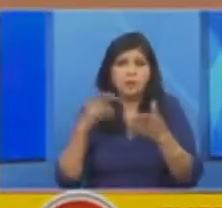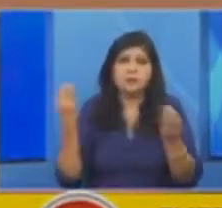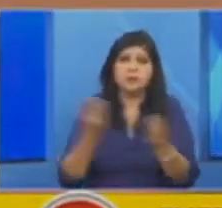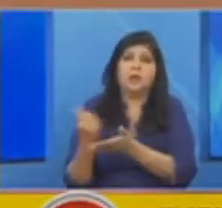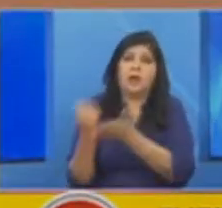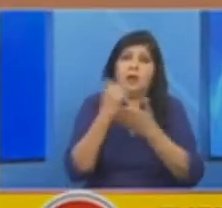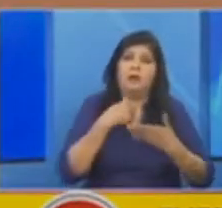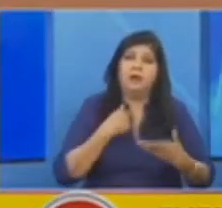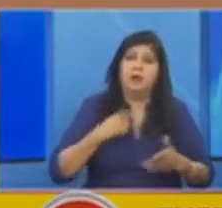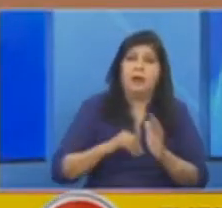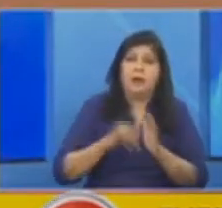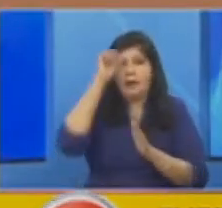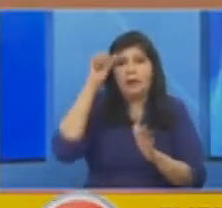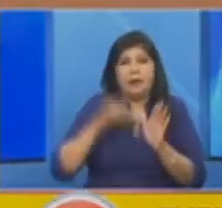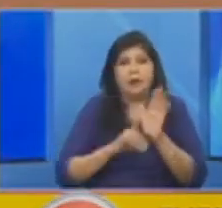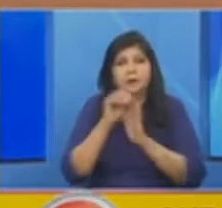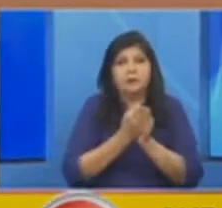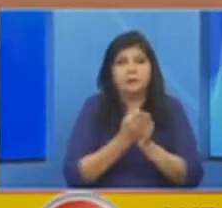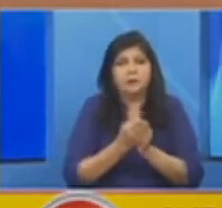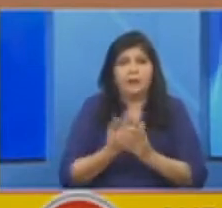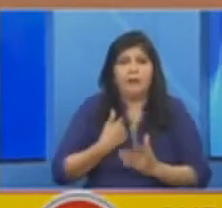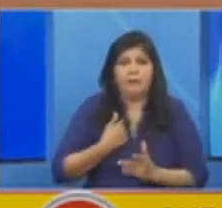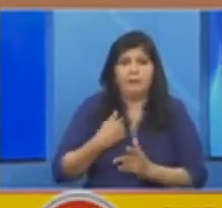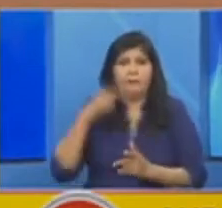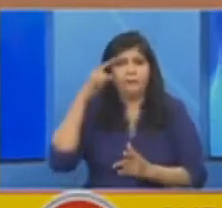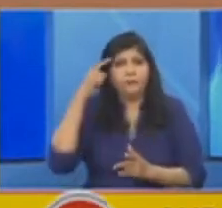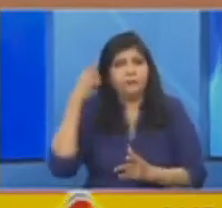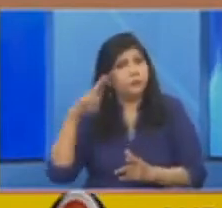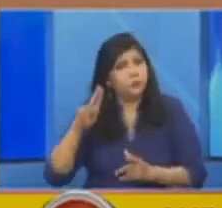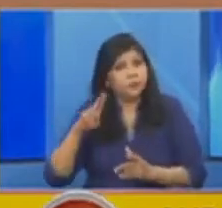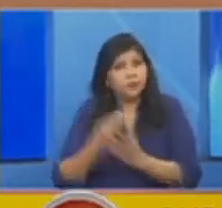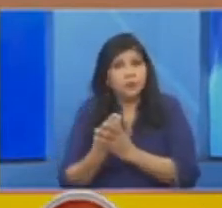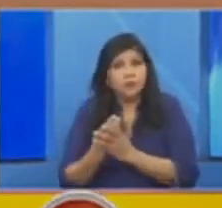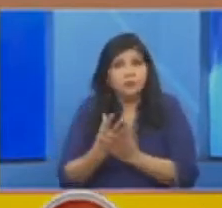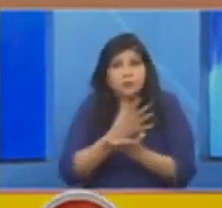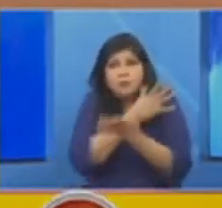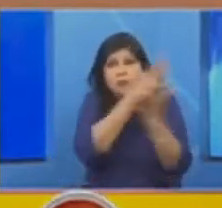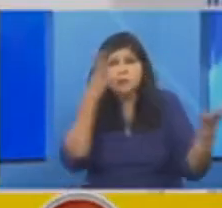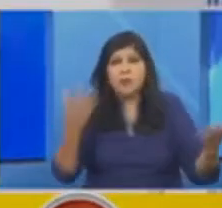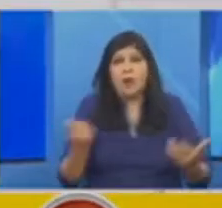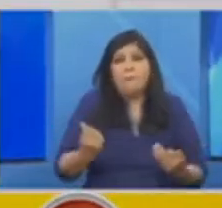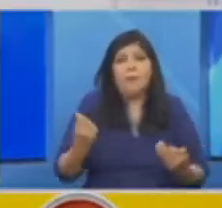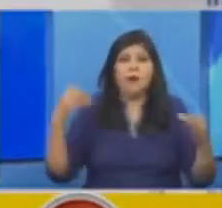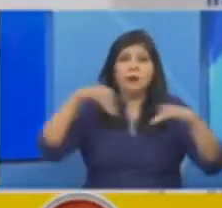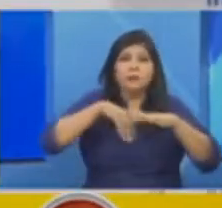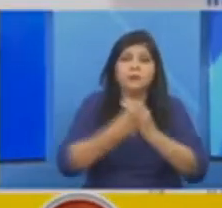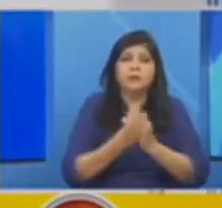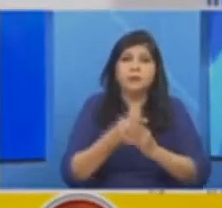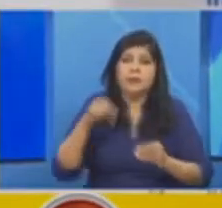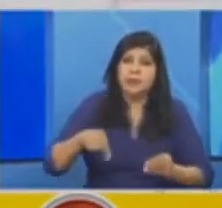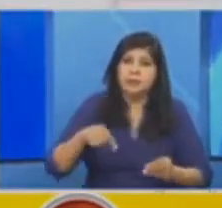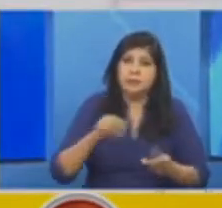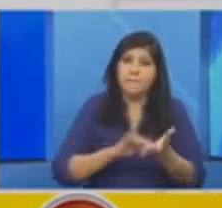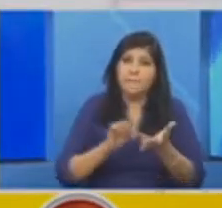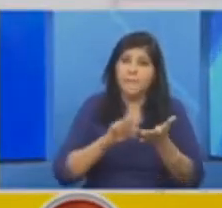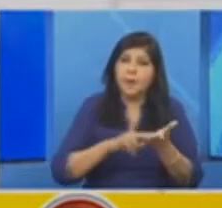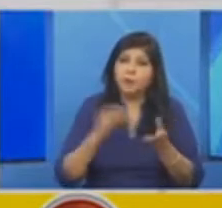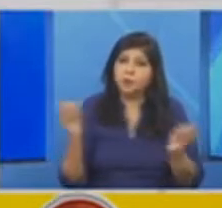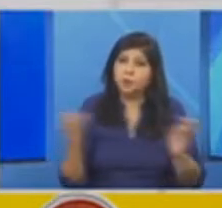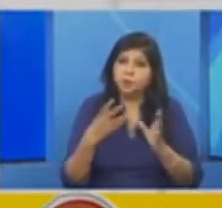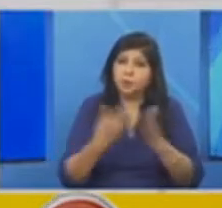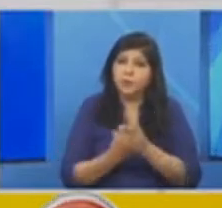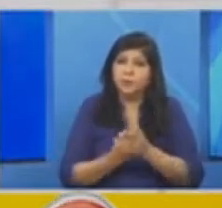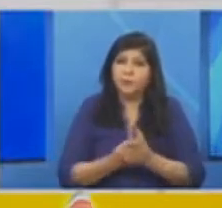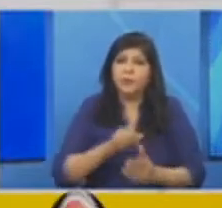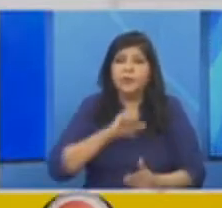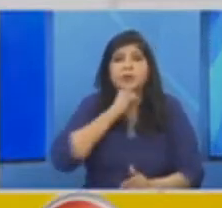संवेदना हो तो यह शक्ति असीम बन जाती है इस महने के सुरुवात में देश के